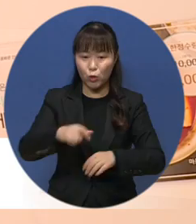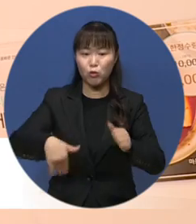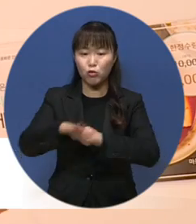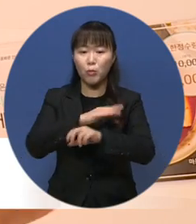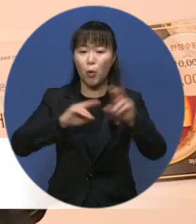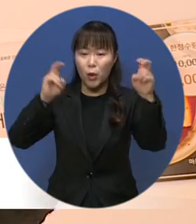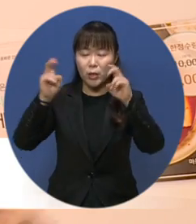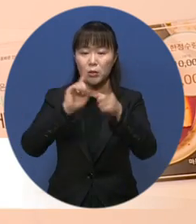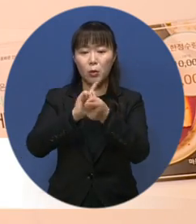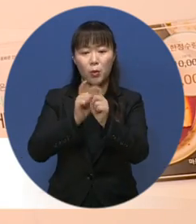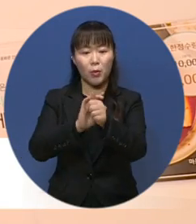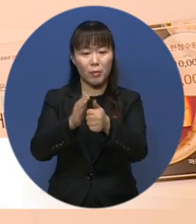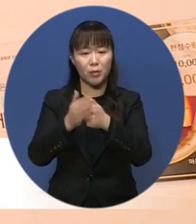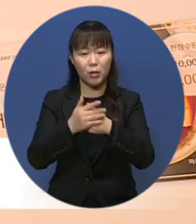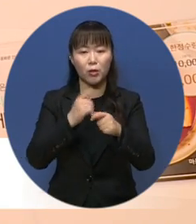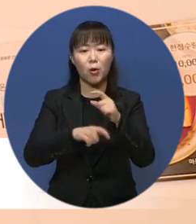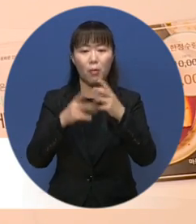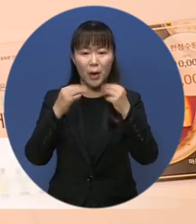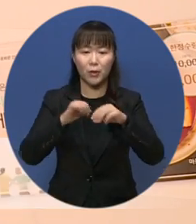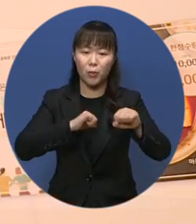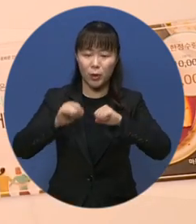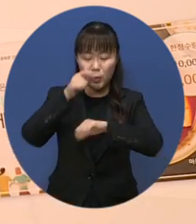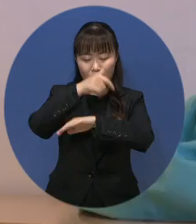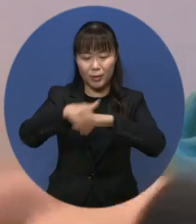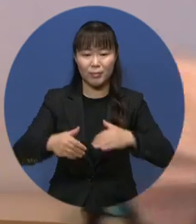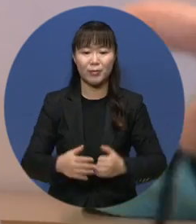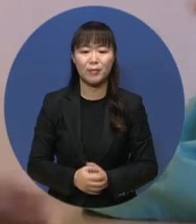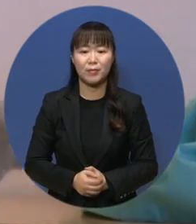해가지고 더 많은 활동을 펼쳐나갈 계획입니다.